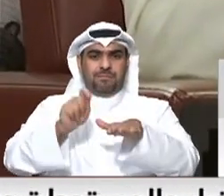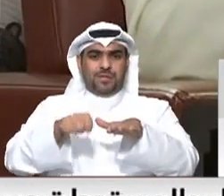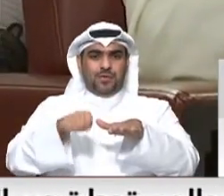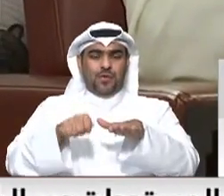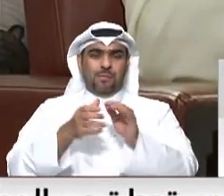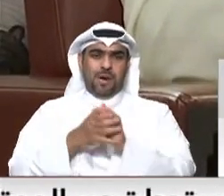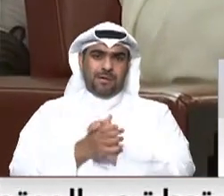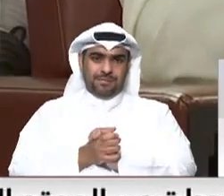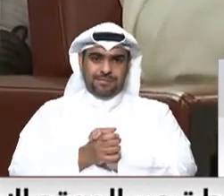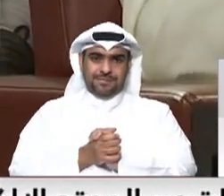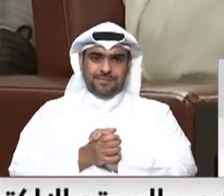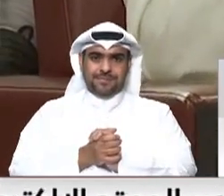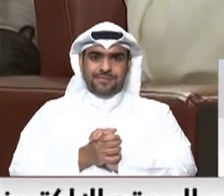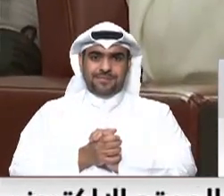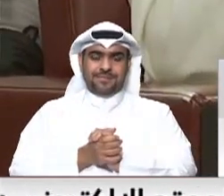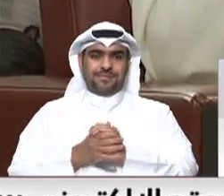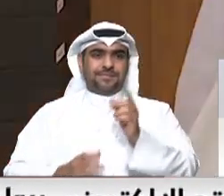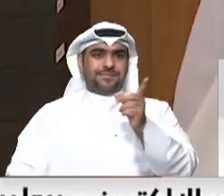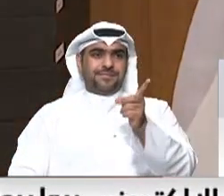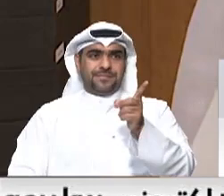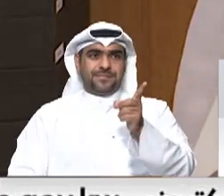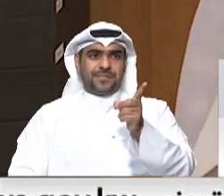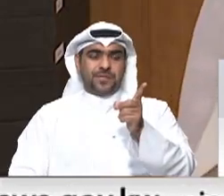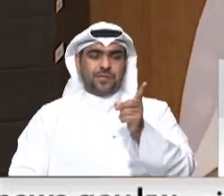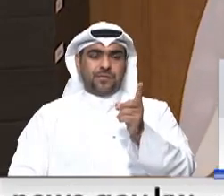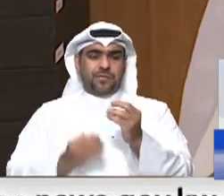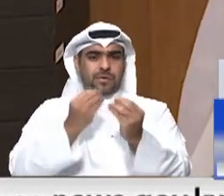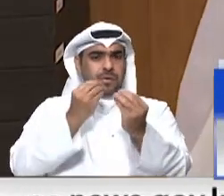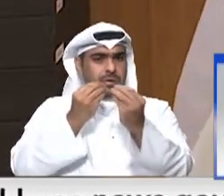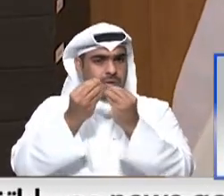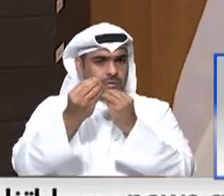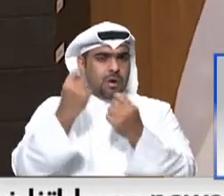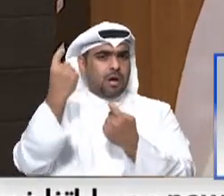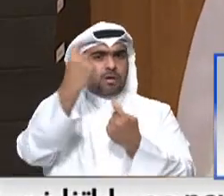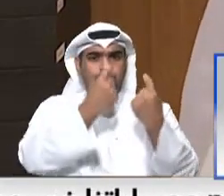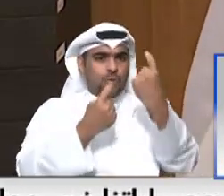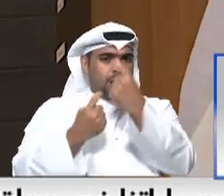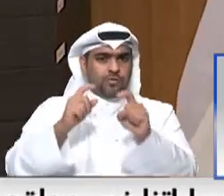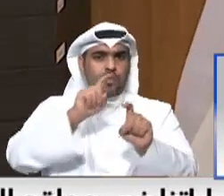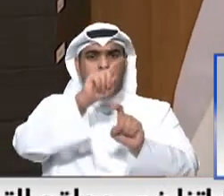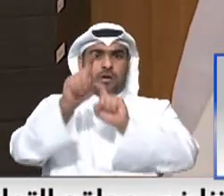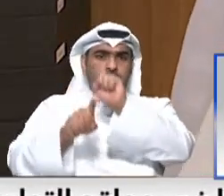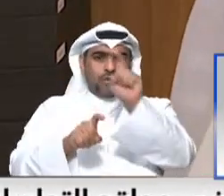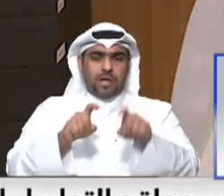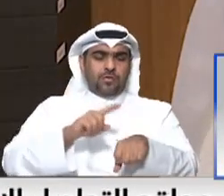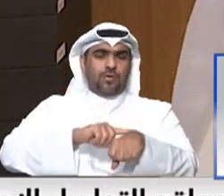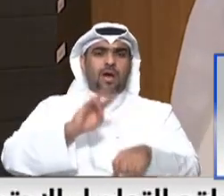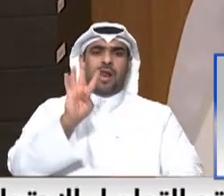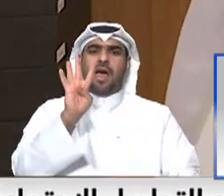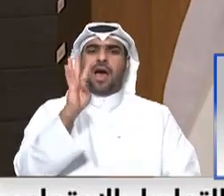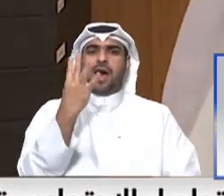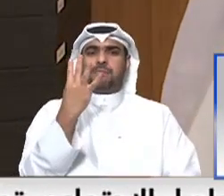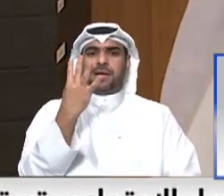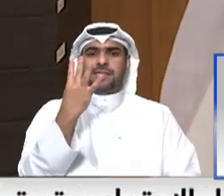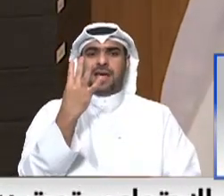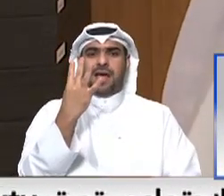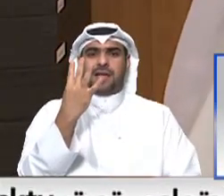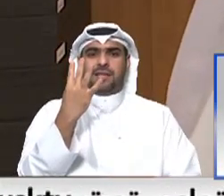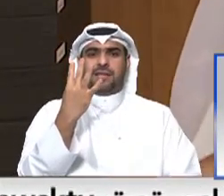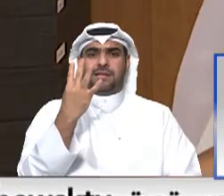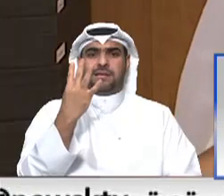ممتاز استمر اربع ساعات مشاركه وطنيه مستحقه من الجميع من اختلف معنا